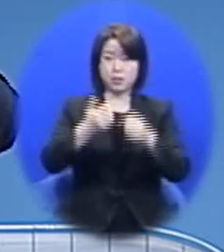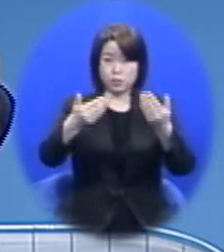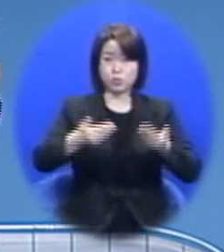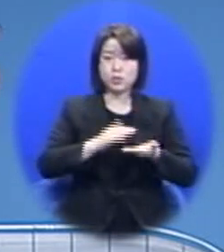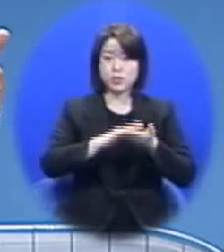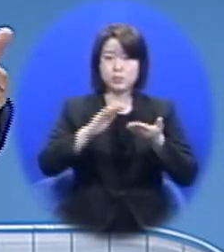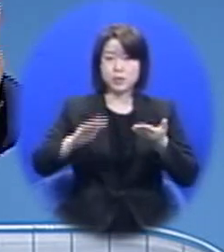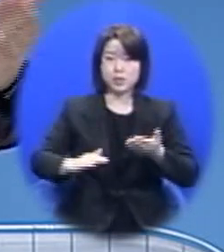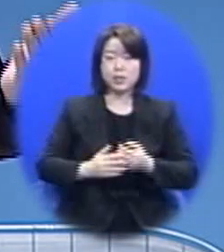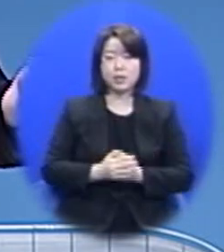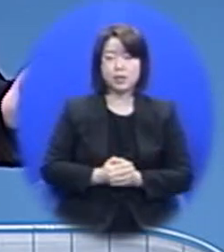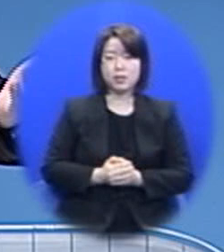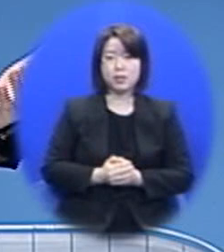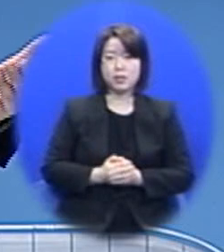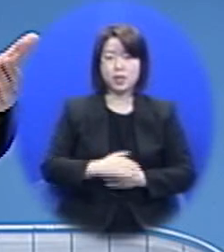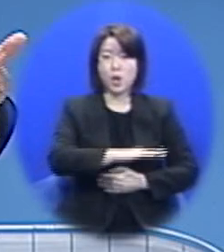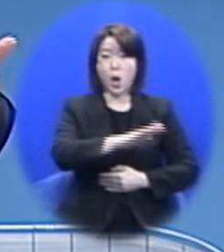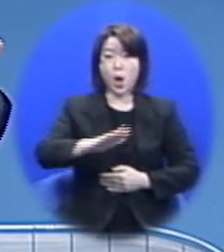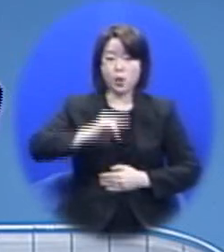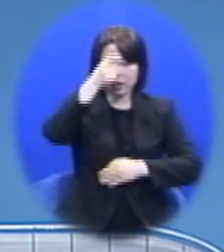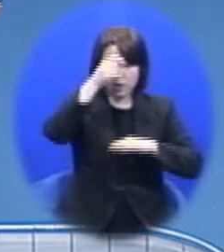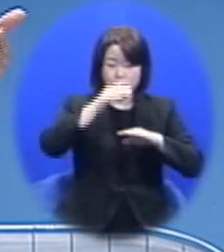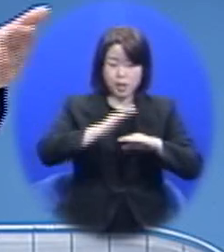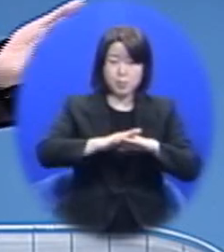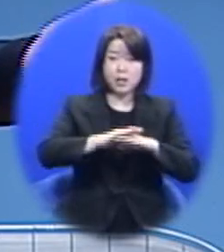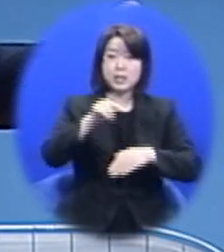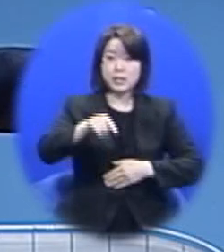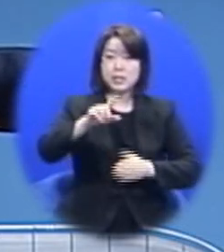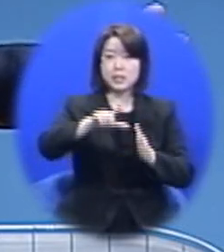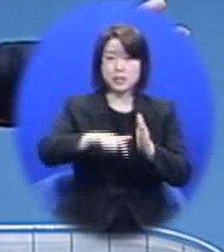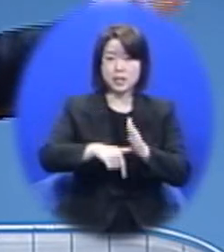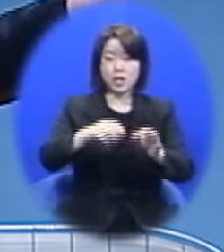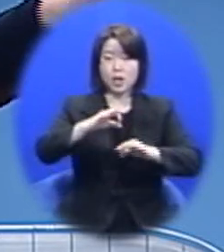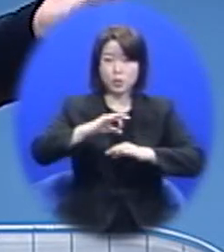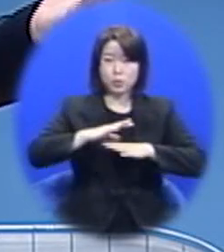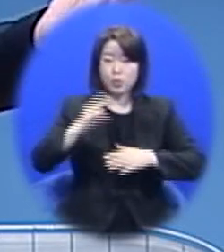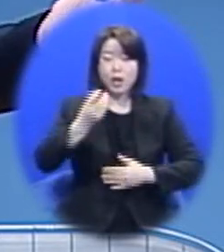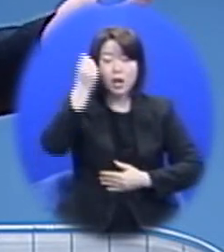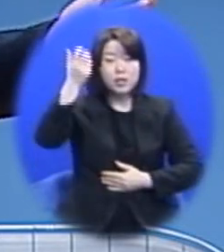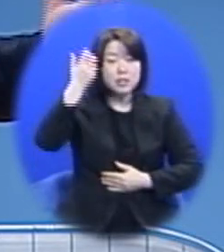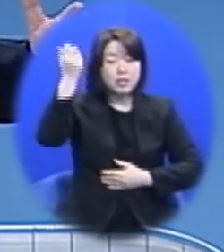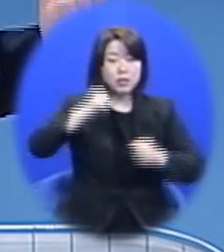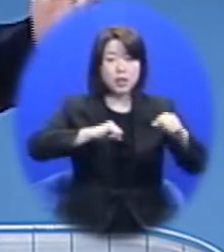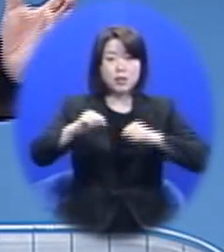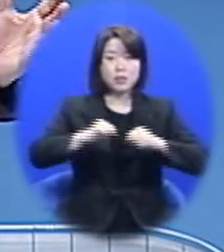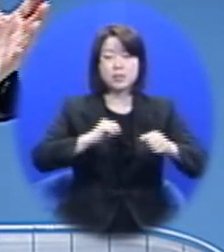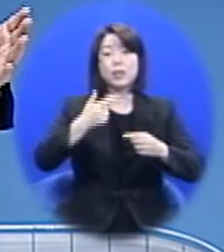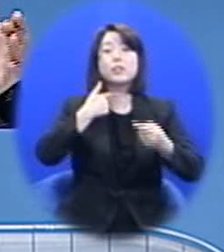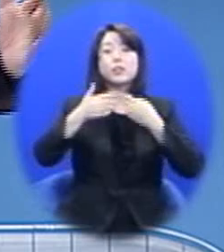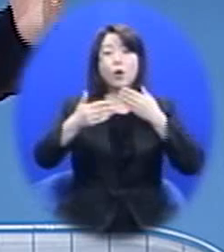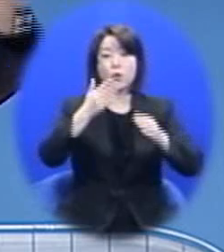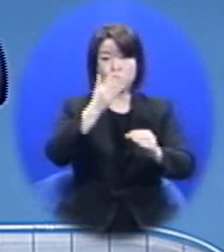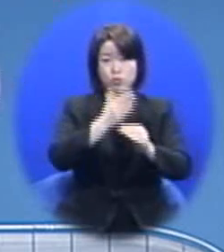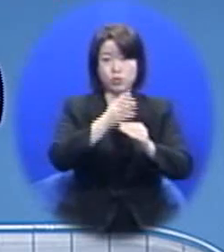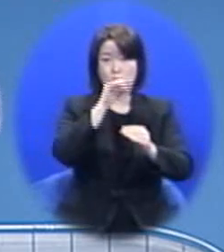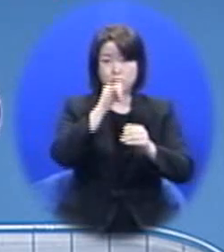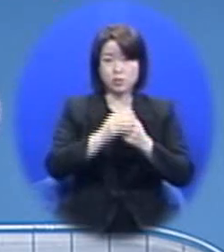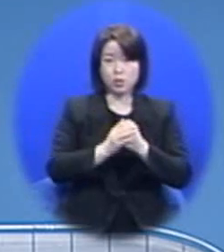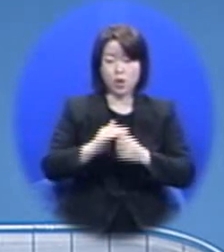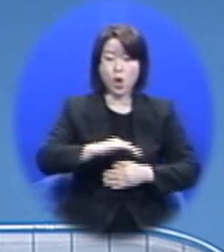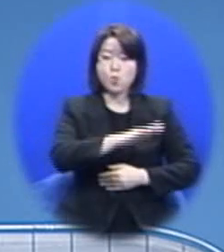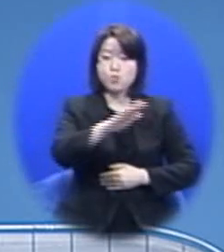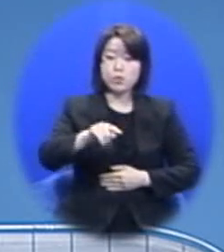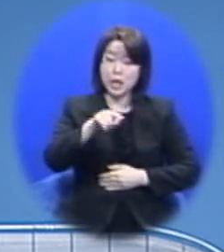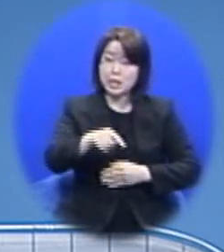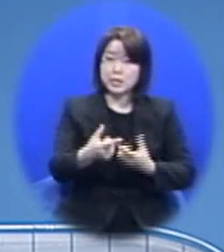만듭니다. 우리는 예배하는 이 시간에 정말 놀라운 성령의 역사를 지금 경험하고 있는 겁니다. 우리가 이렇게 모이게